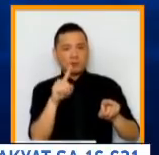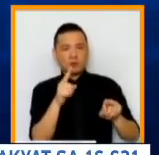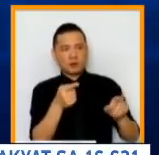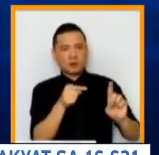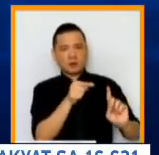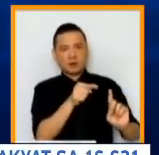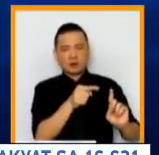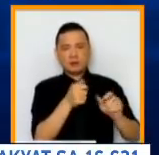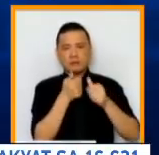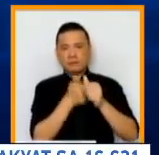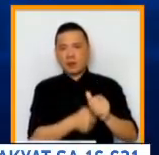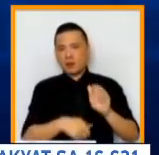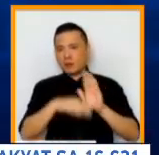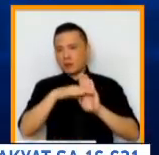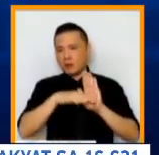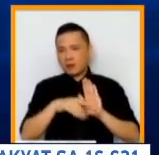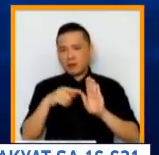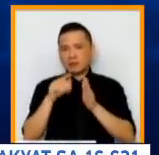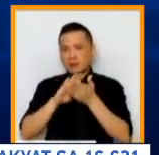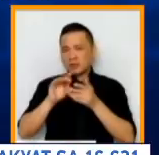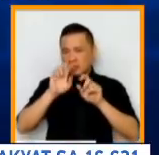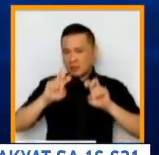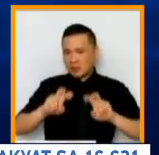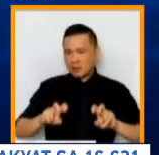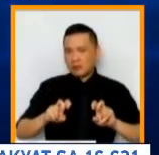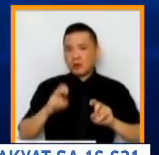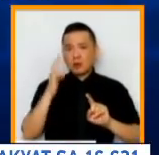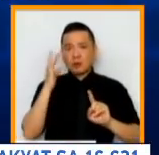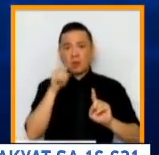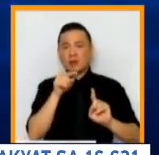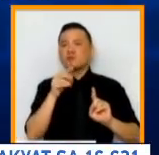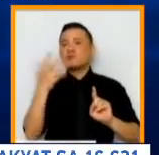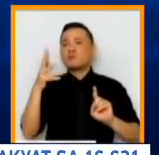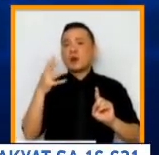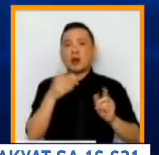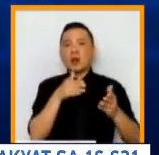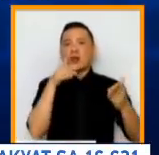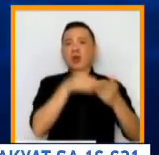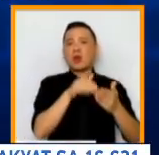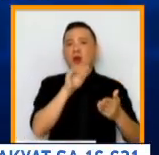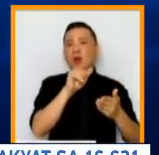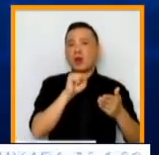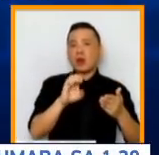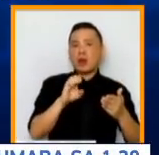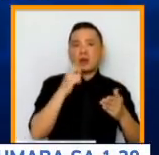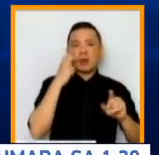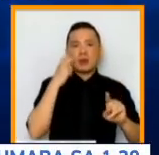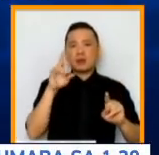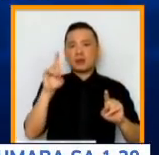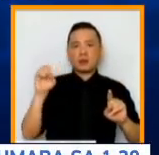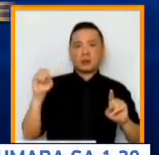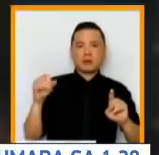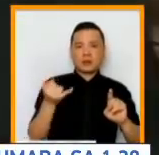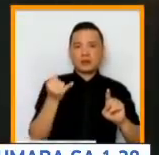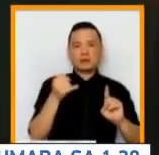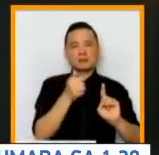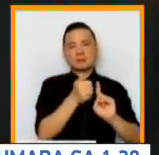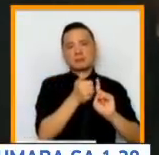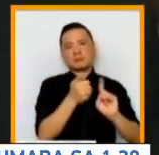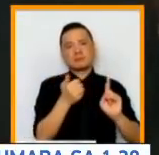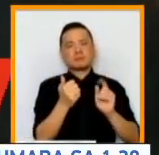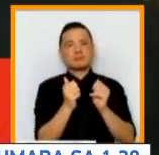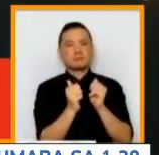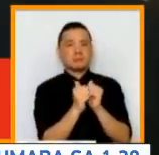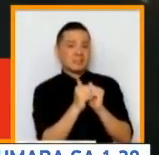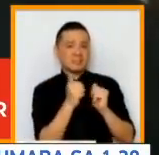sa paglilitis. Wala pa rin daw reklamong kriminal laban kay Lau sa DOJ kaya walang HDO laban sa kanya. Pag-aaralan daw